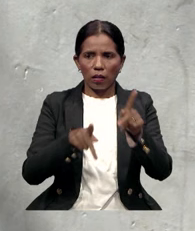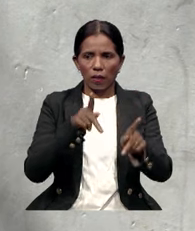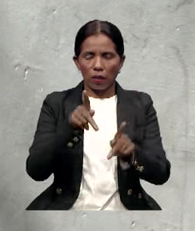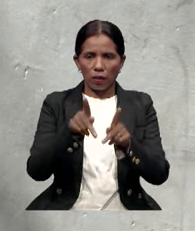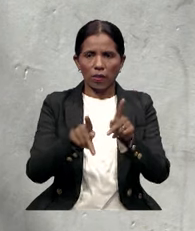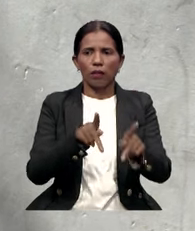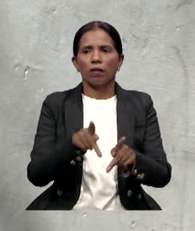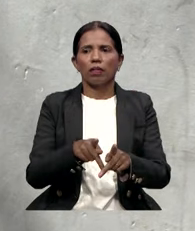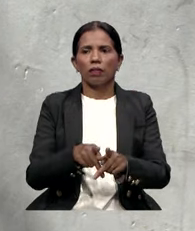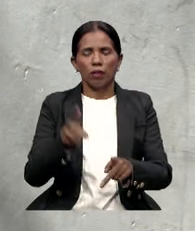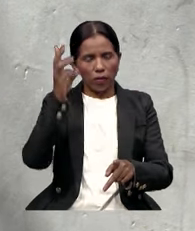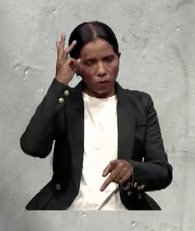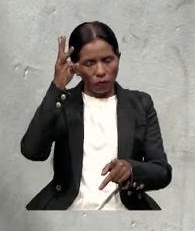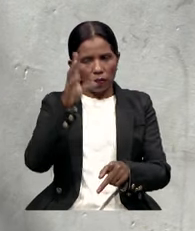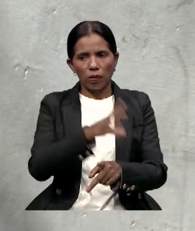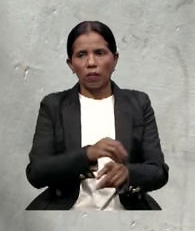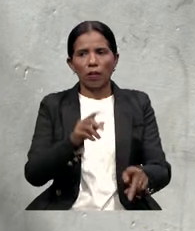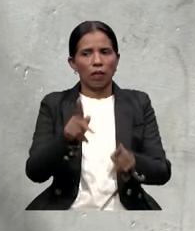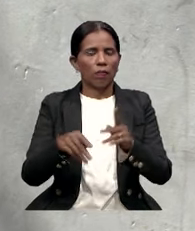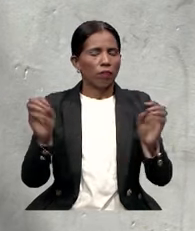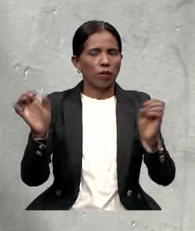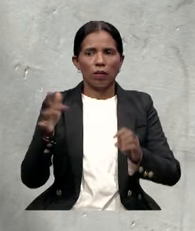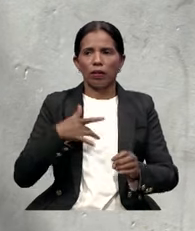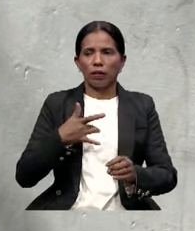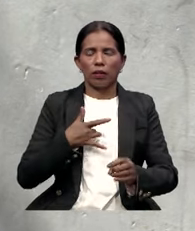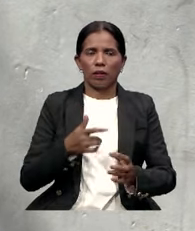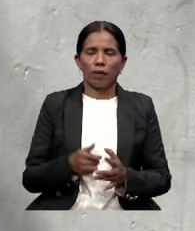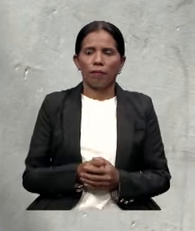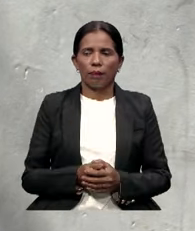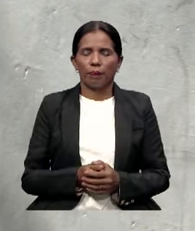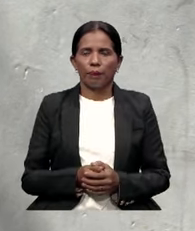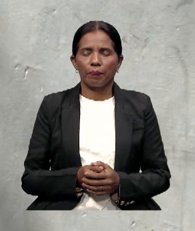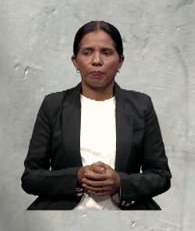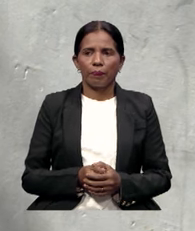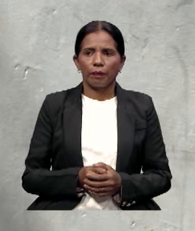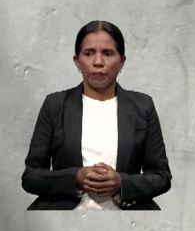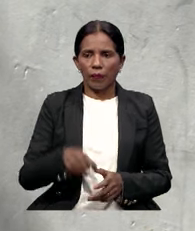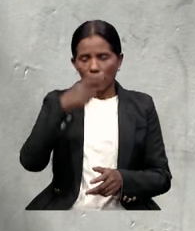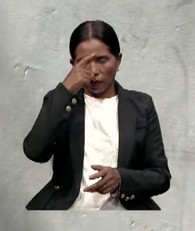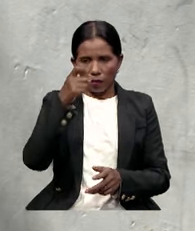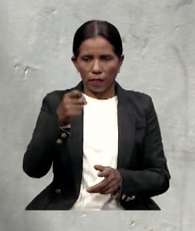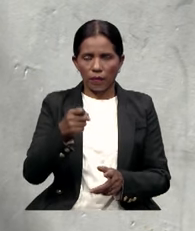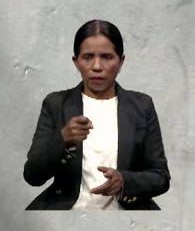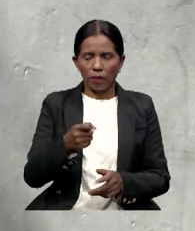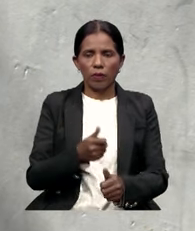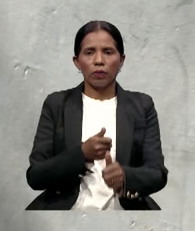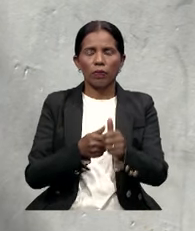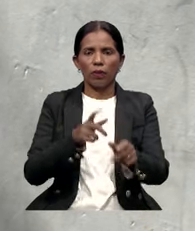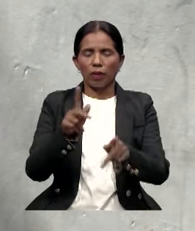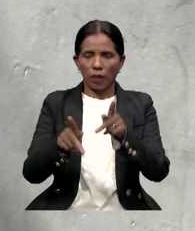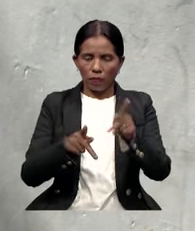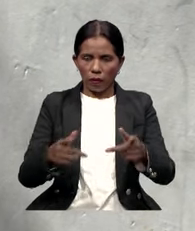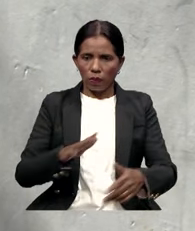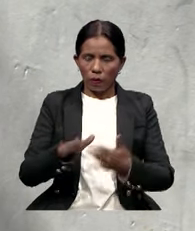niang preocupação la povo la senti batira. Sin tambai baje ba povo ni